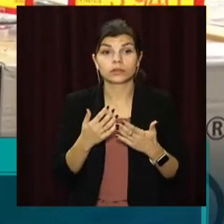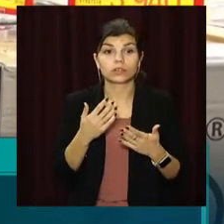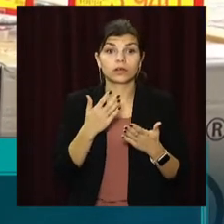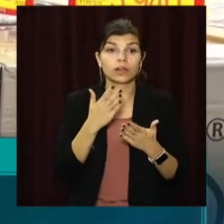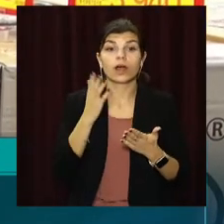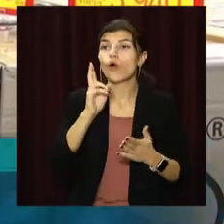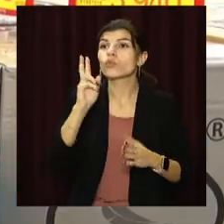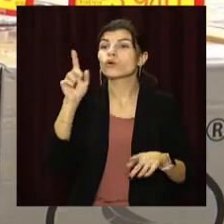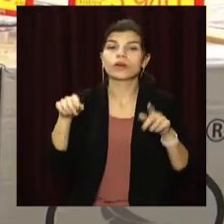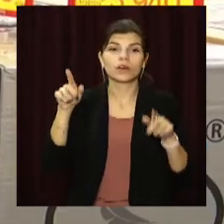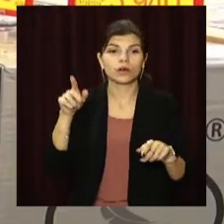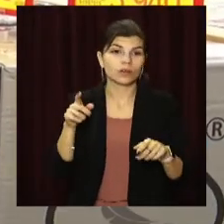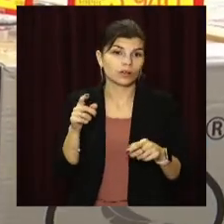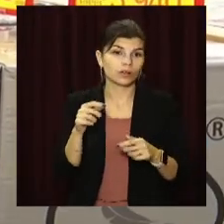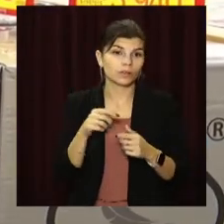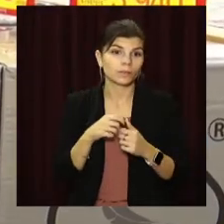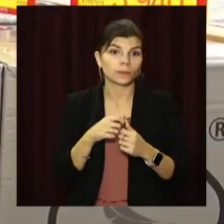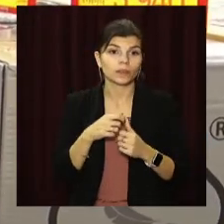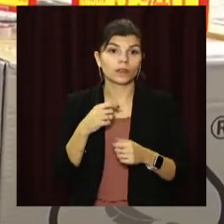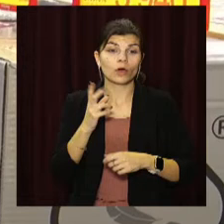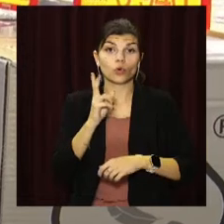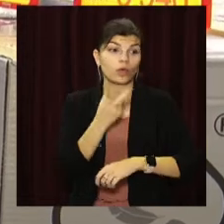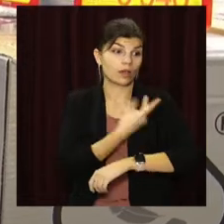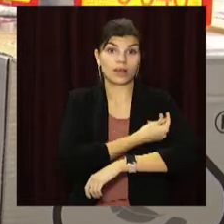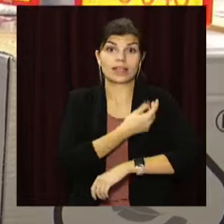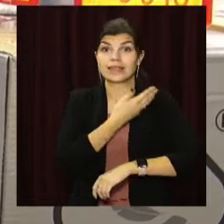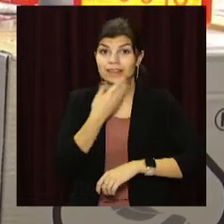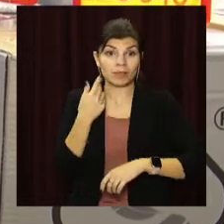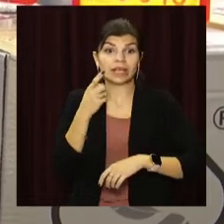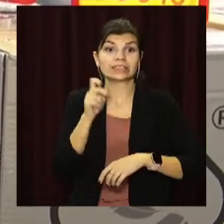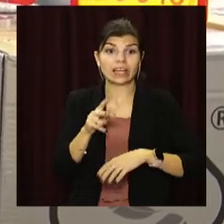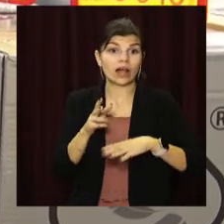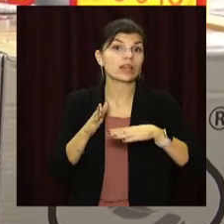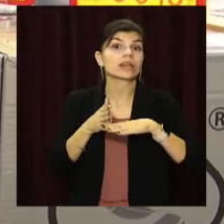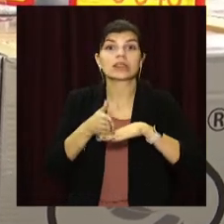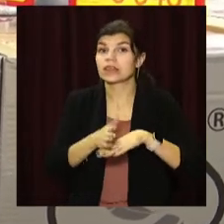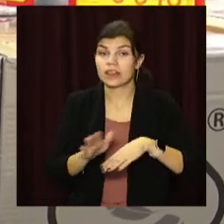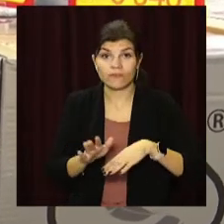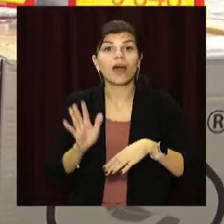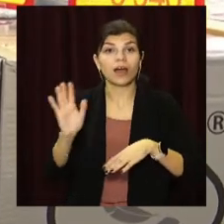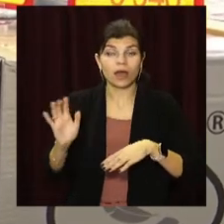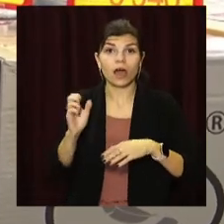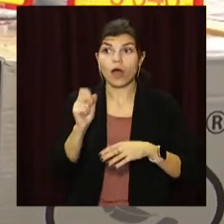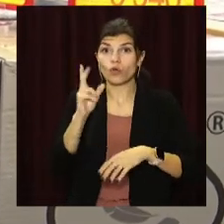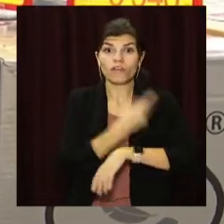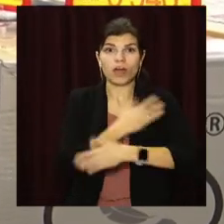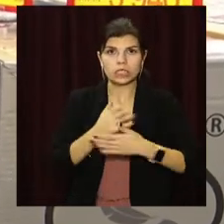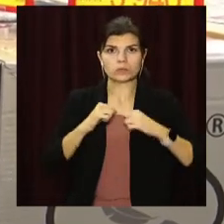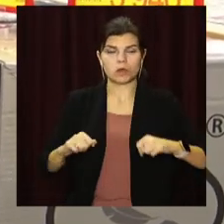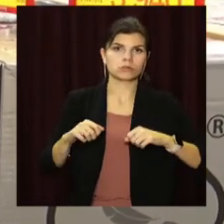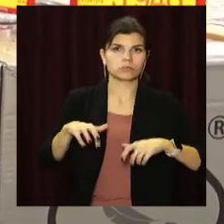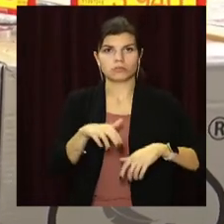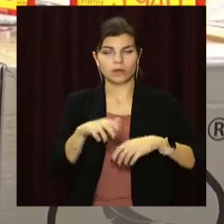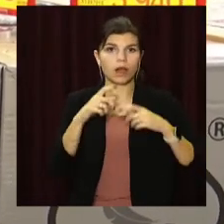сертифікати, відповідно, не заходять в зал, це я можу теж гарантувати. За 100% ні, тому